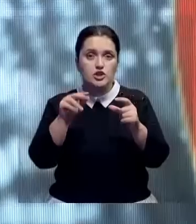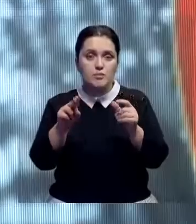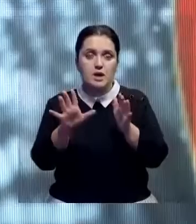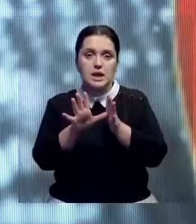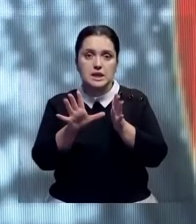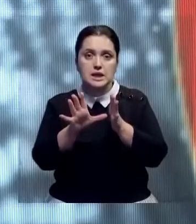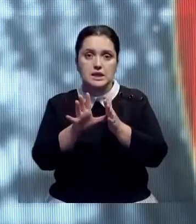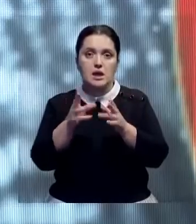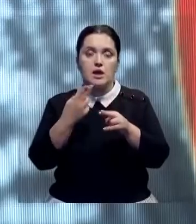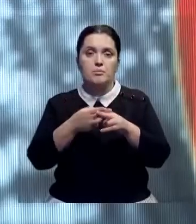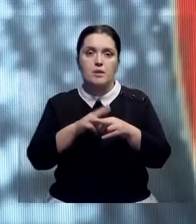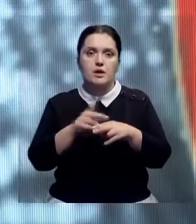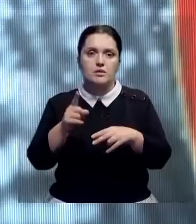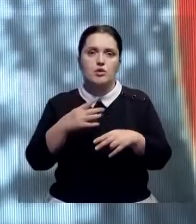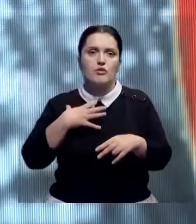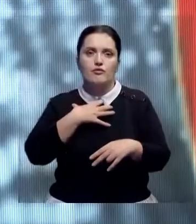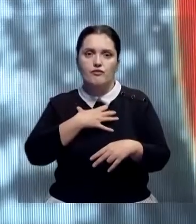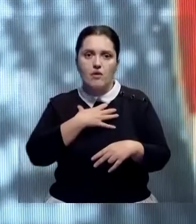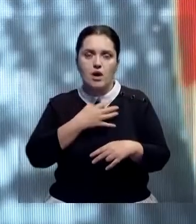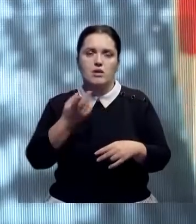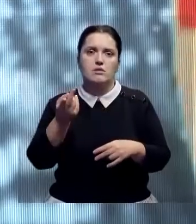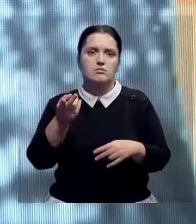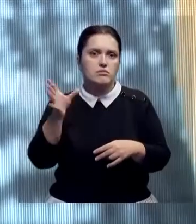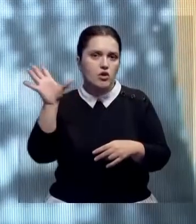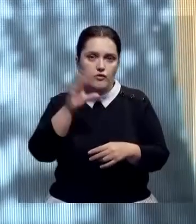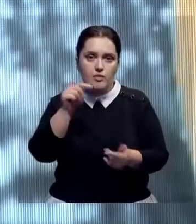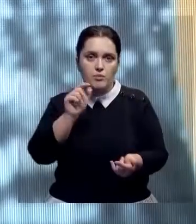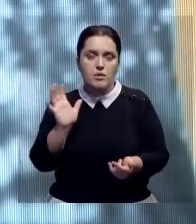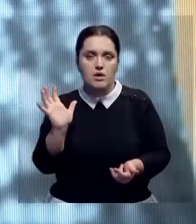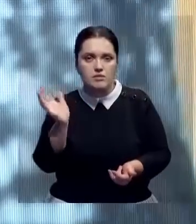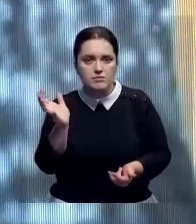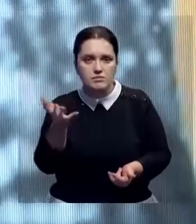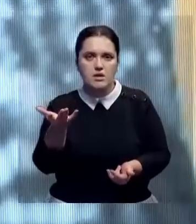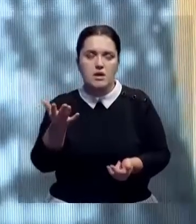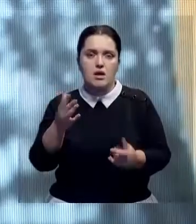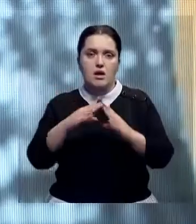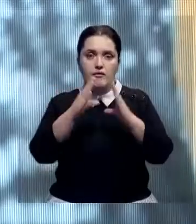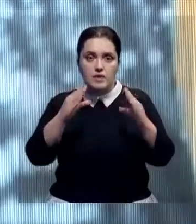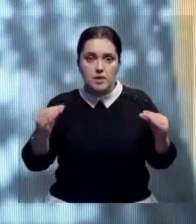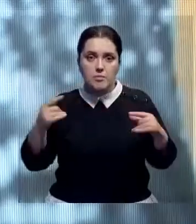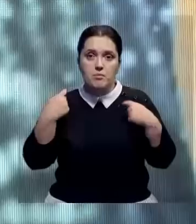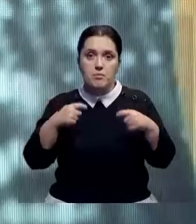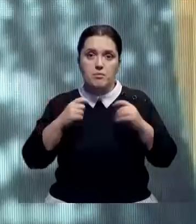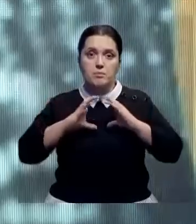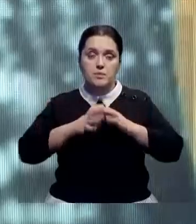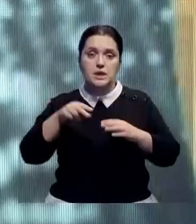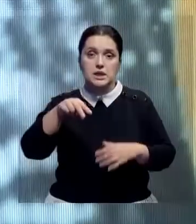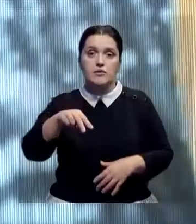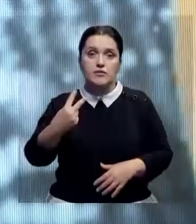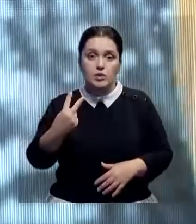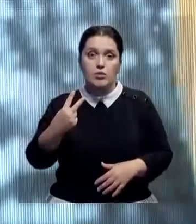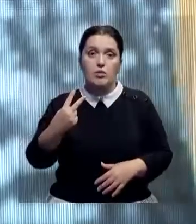составляющая большинства современных устройств, начиная от микроволновых печей и заканчивая автомобилями. Объемы их продаж в мире в 2022